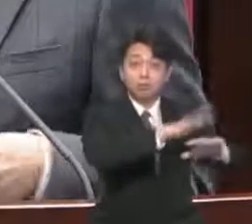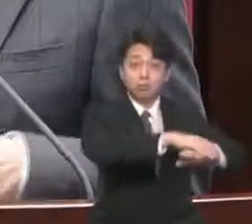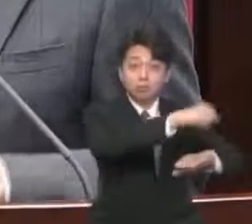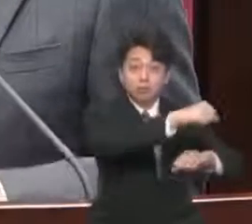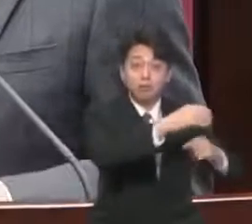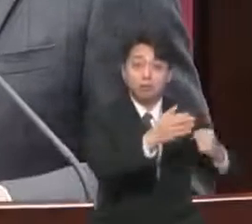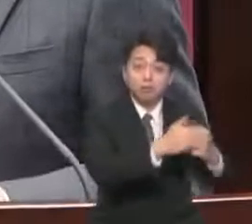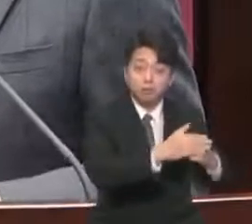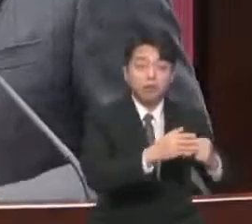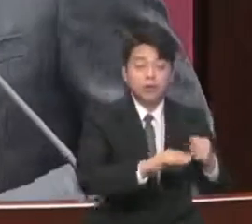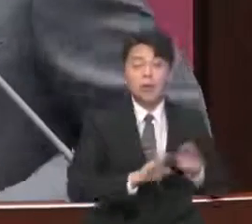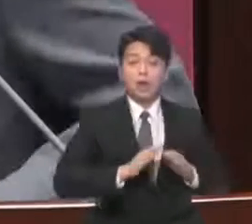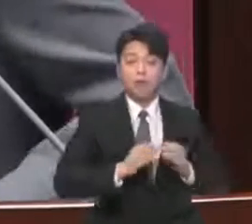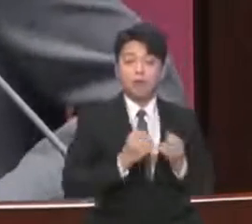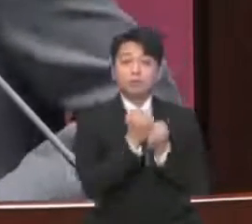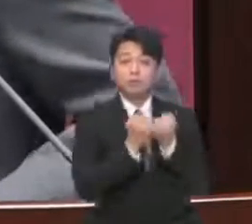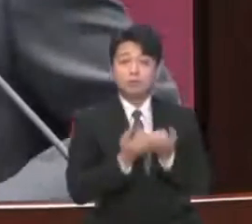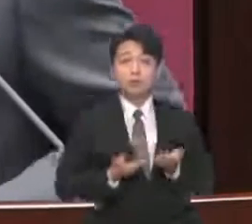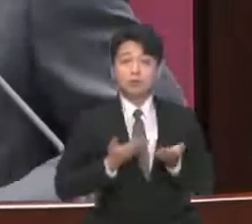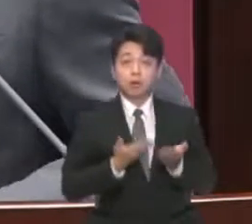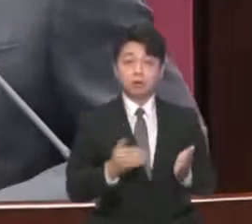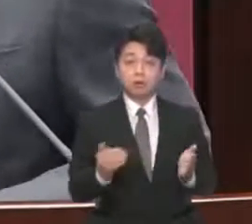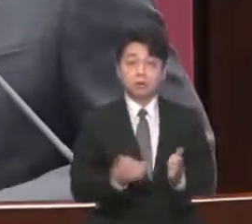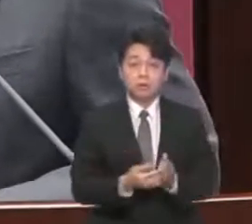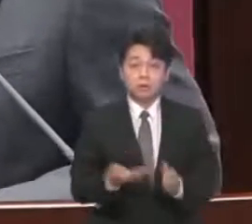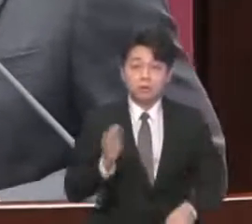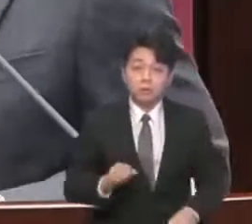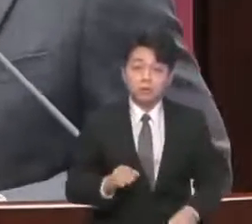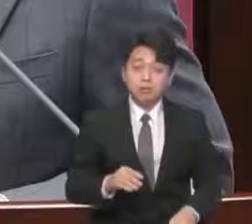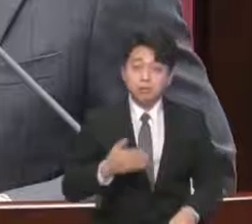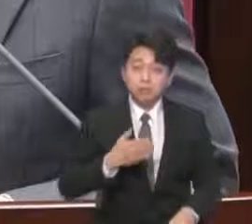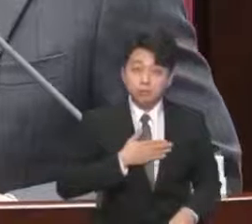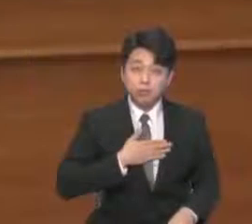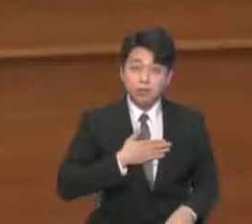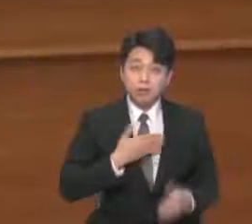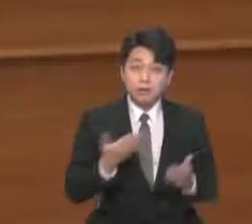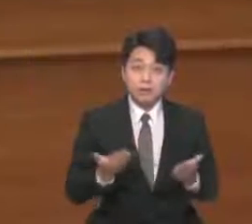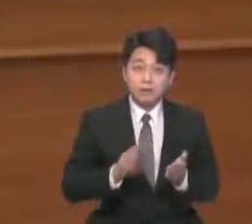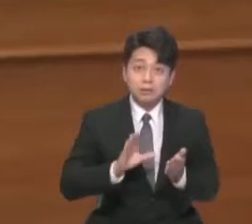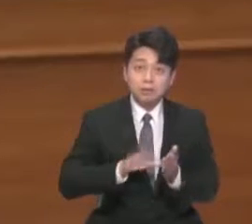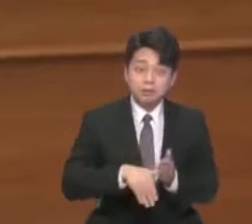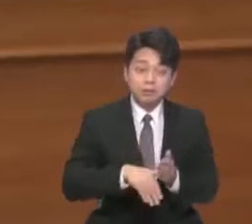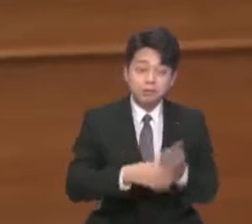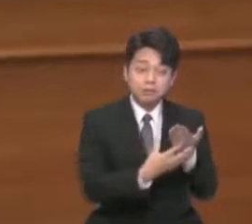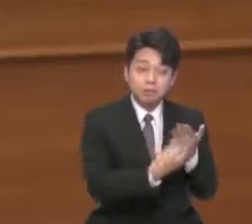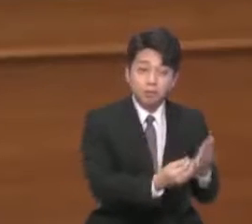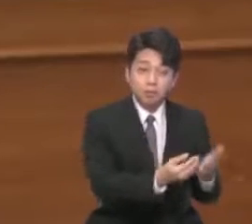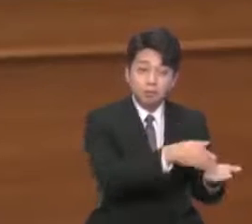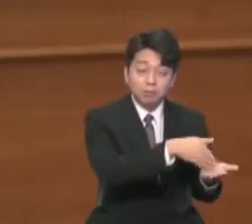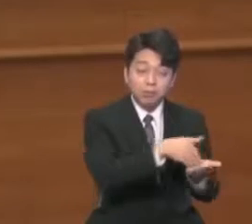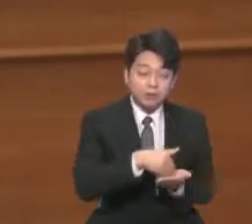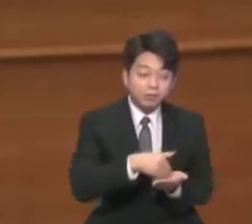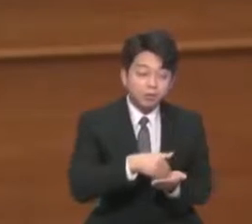해드리고 있습니다만 그 여권 사본을 저희가 전달받아서 타국한테 전달한다는